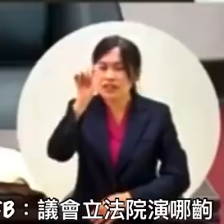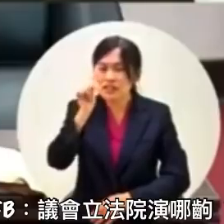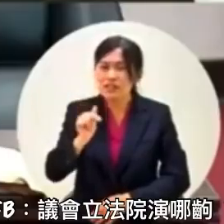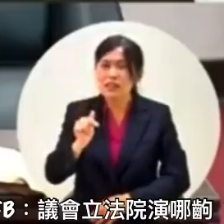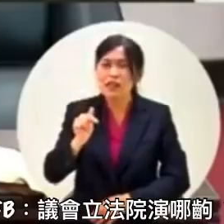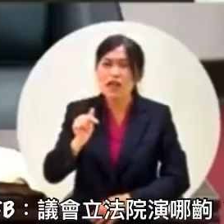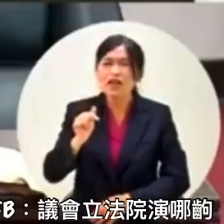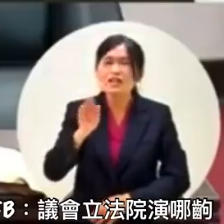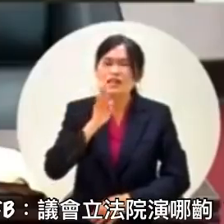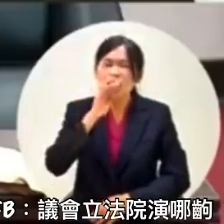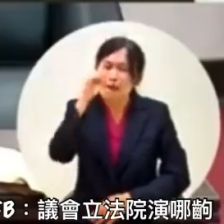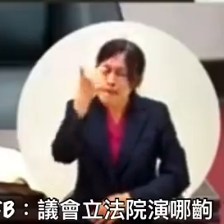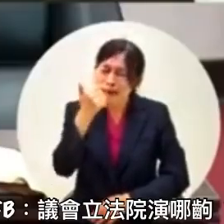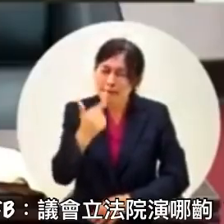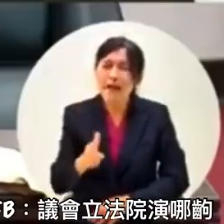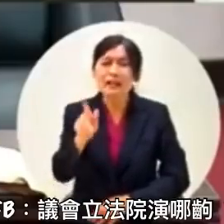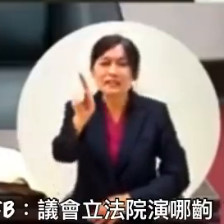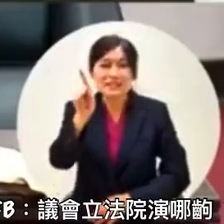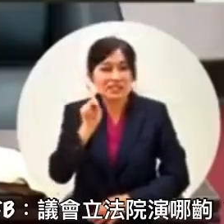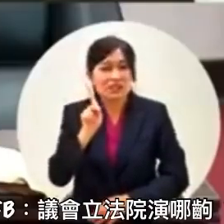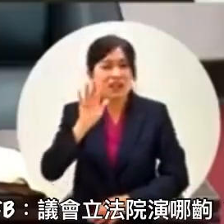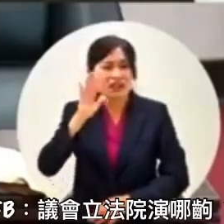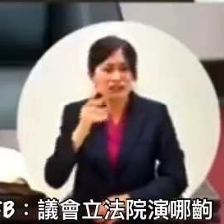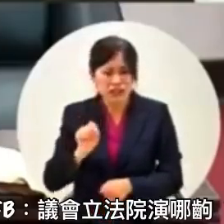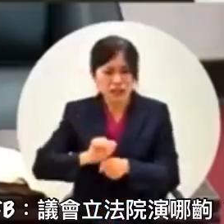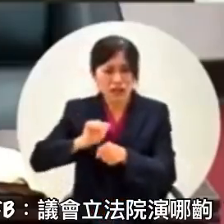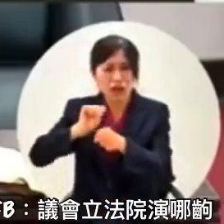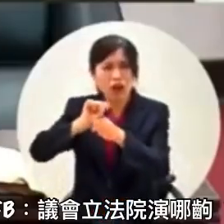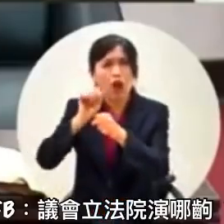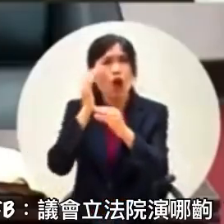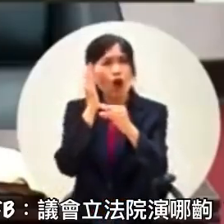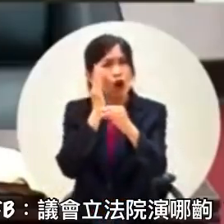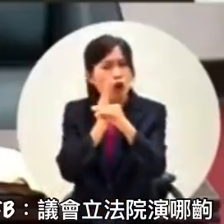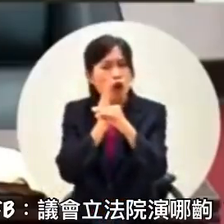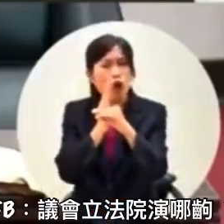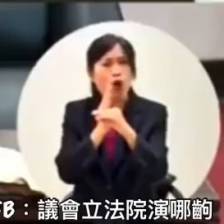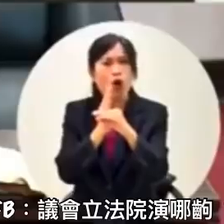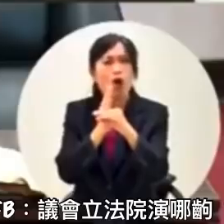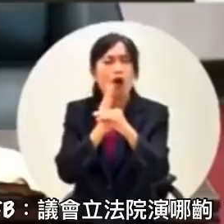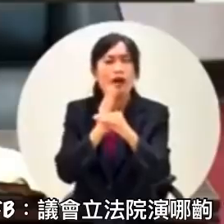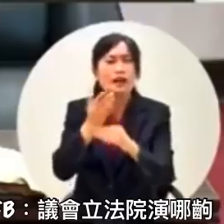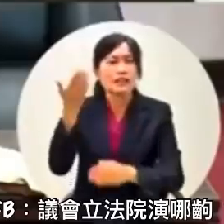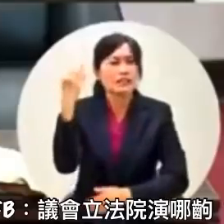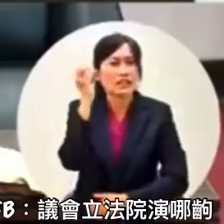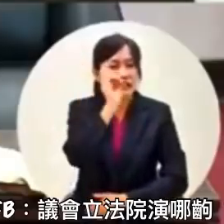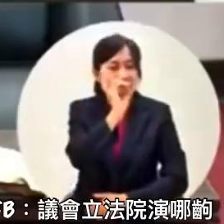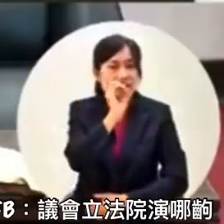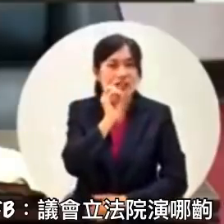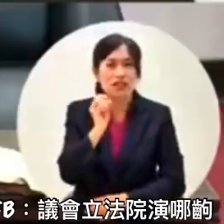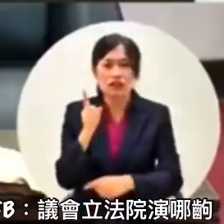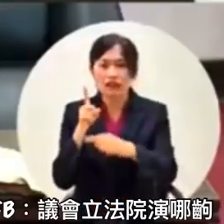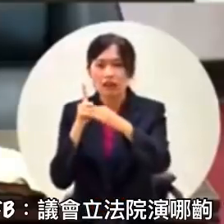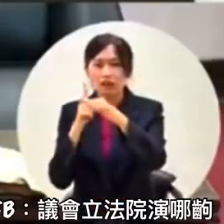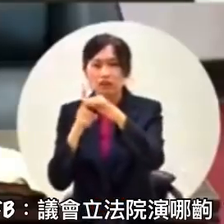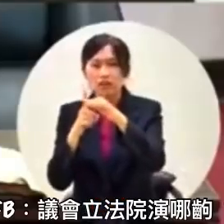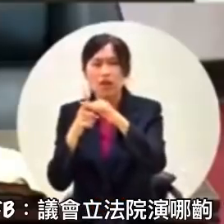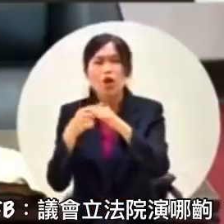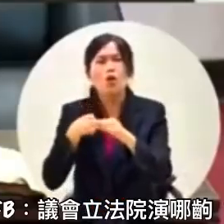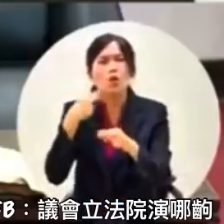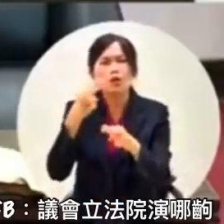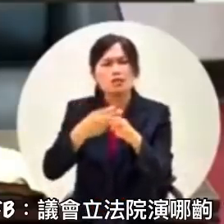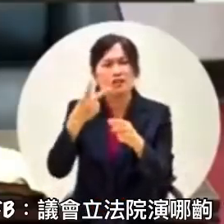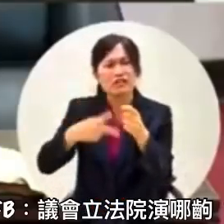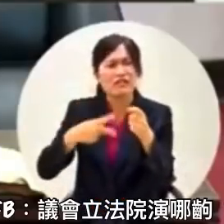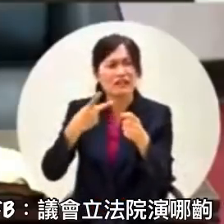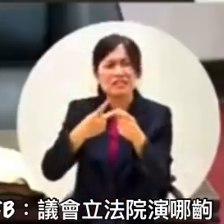在增加。所以依照现在况，除非你零不只是零还能够挣，我相信在这两年很难了，甚至于在未